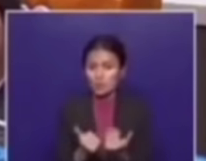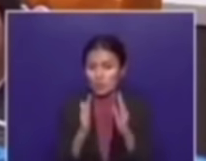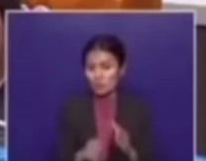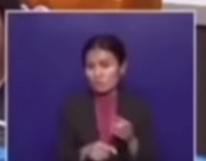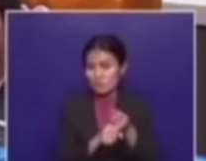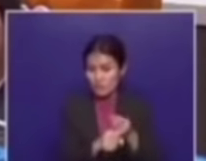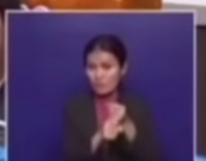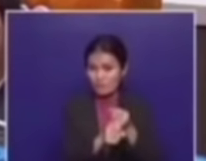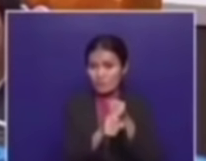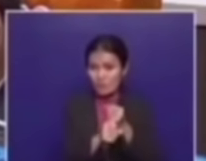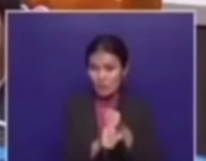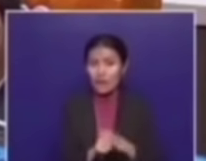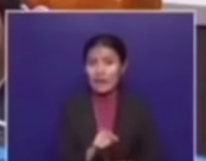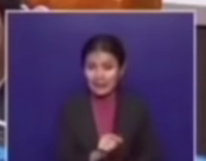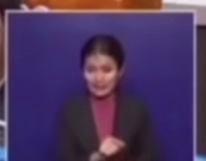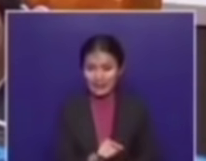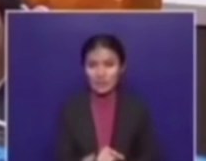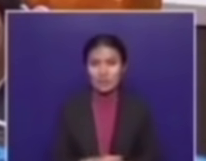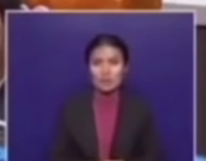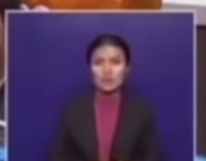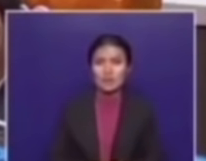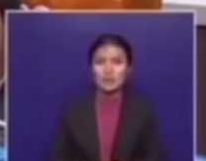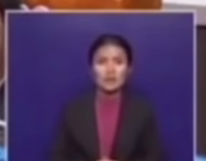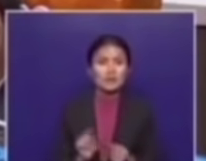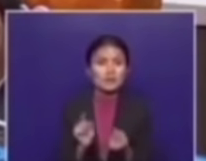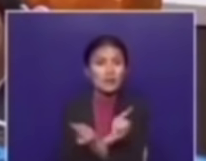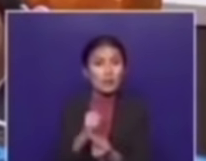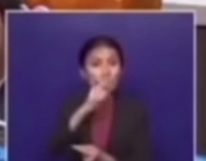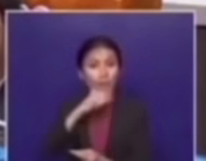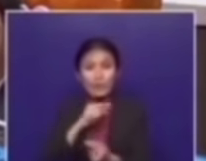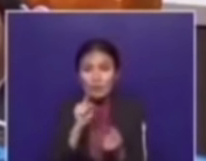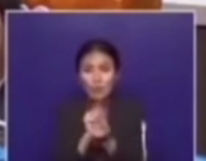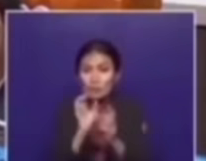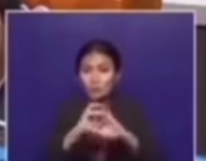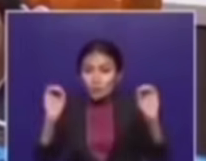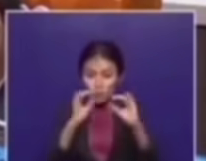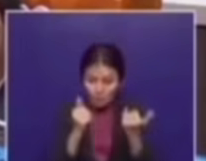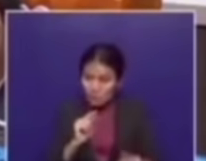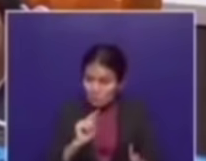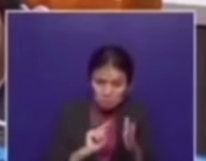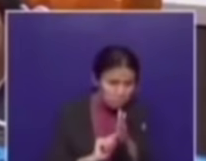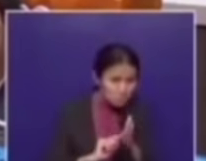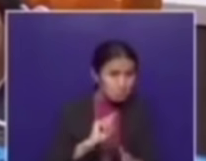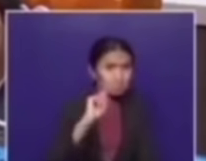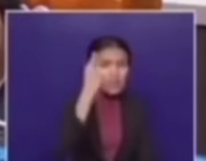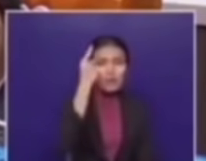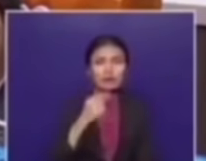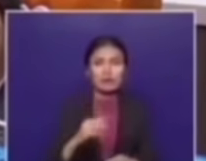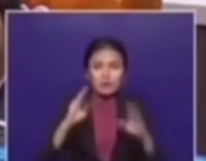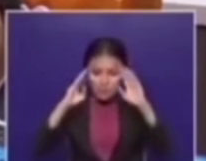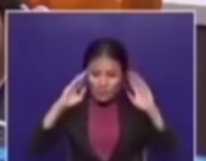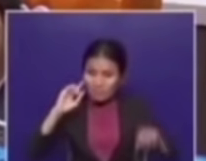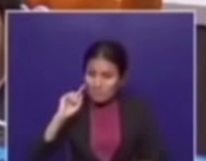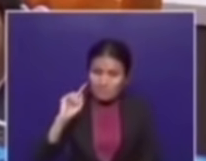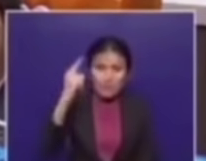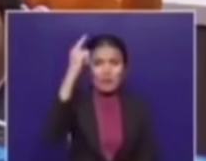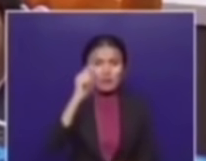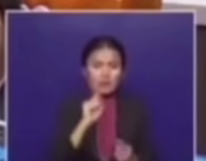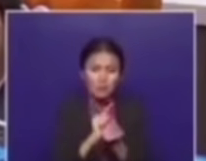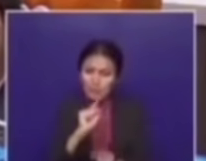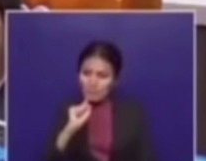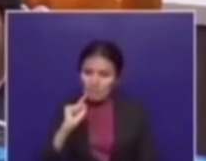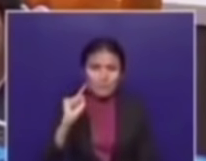ขึ้นในวันนี้เป็นสิ่งที่สังคมไทยไม่เคยเจอมาก่อนมันเป็นประสบการณ์ใหม่เป็นข้อเท็จจริง